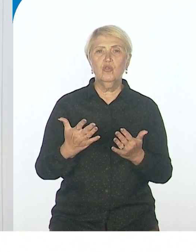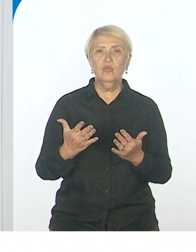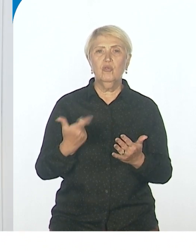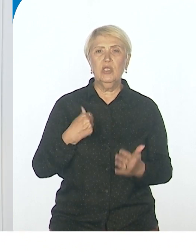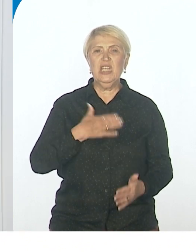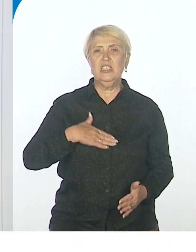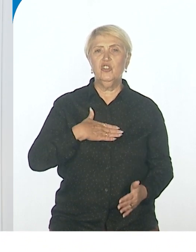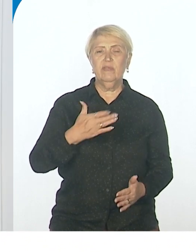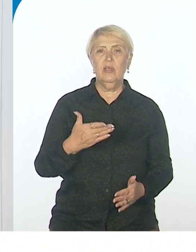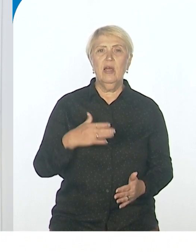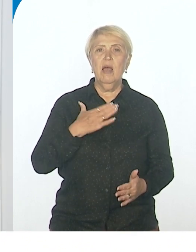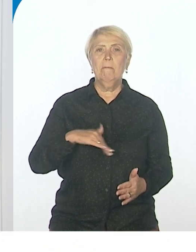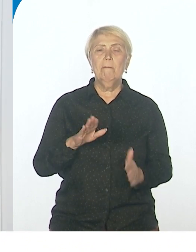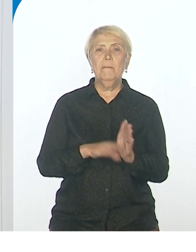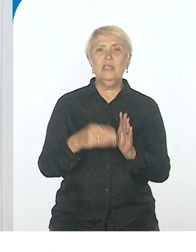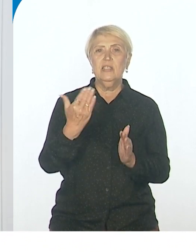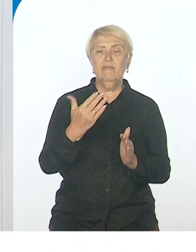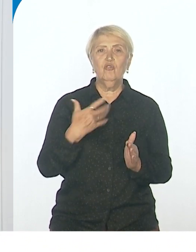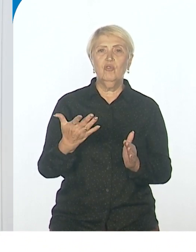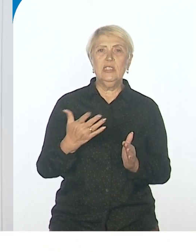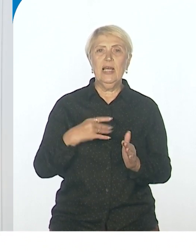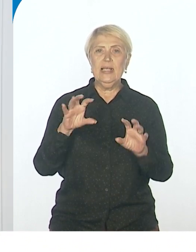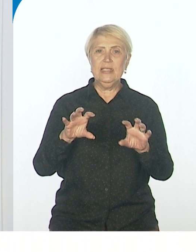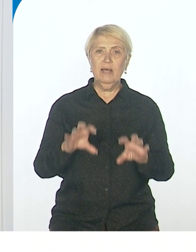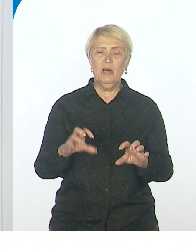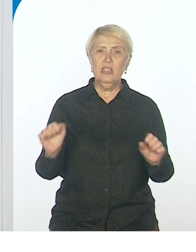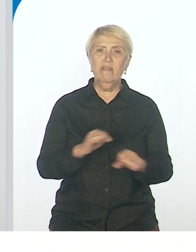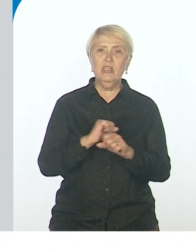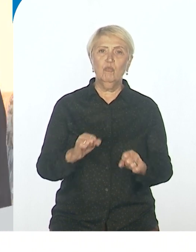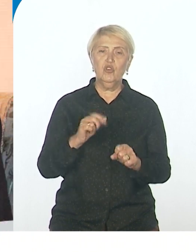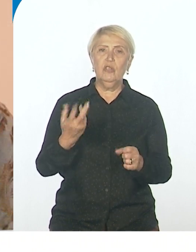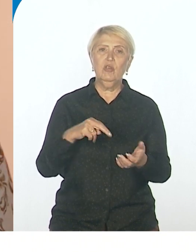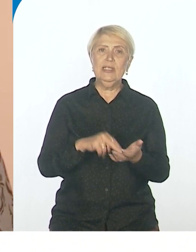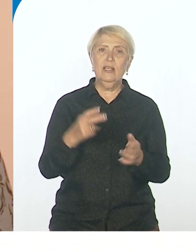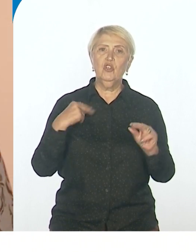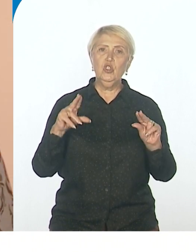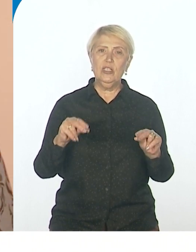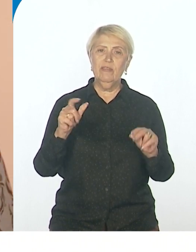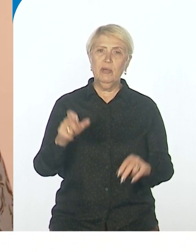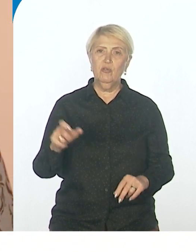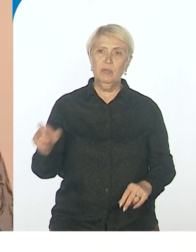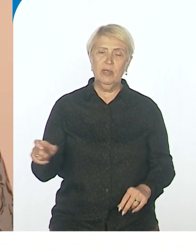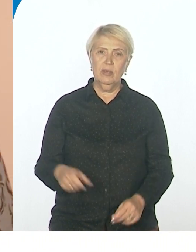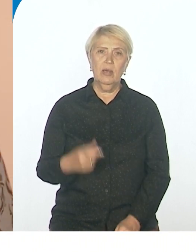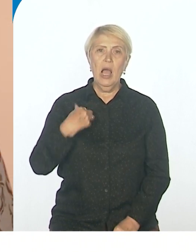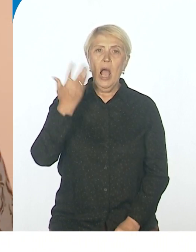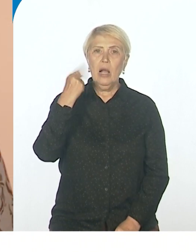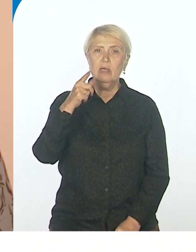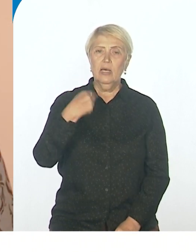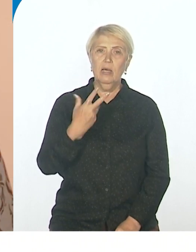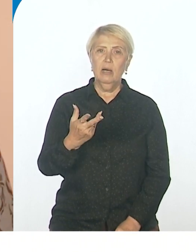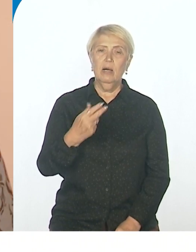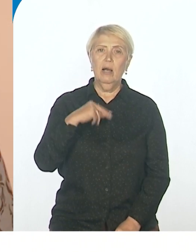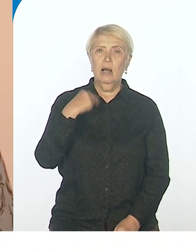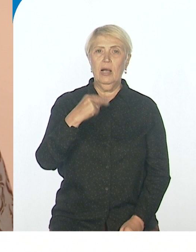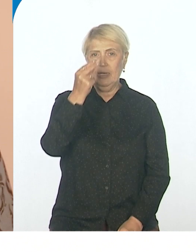заповедей, без стремления жить по ним невозможно стать счастливыми людьми. Я даже когда крестился в